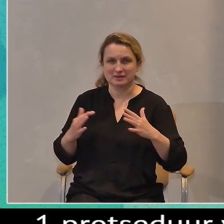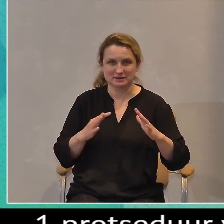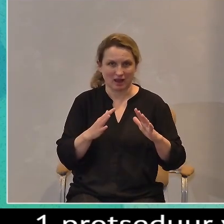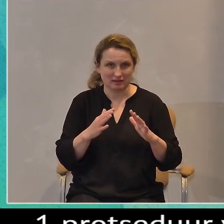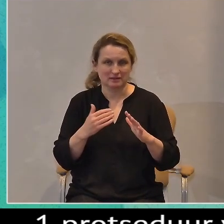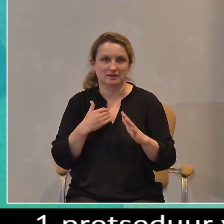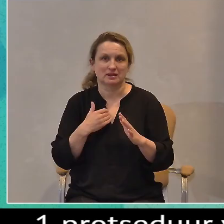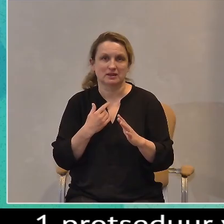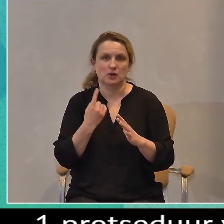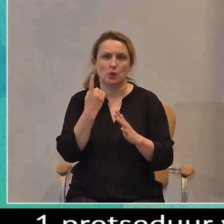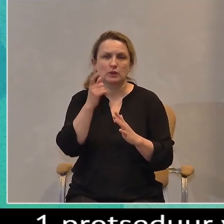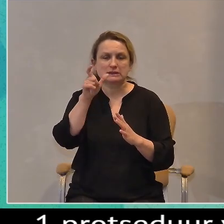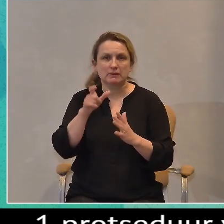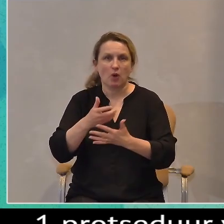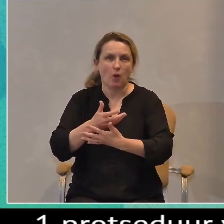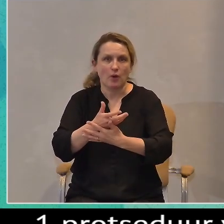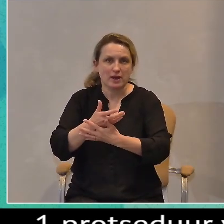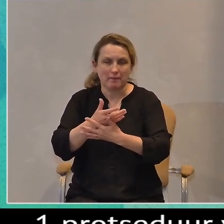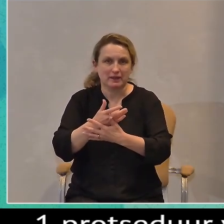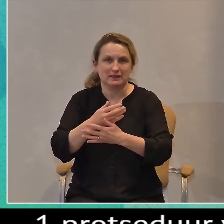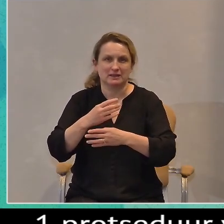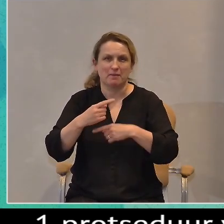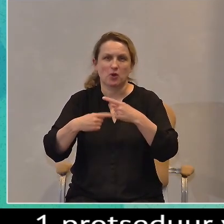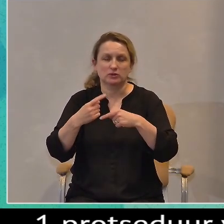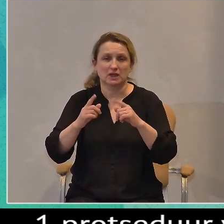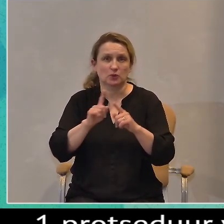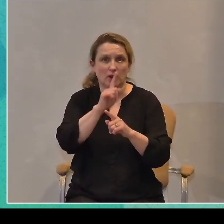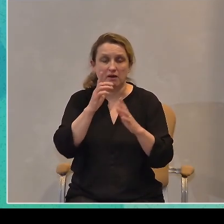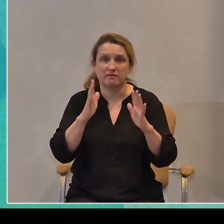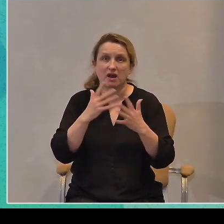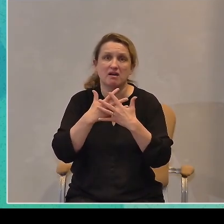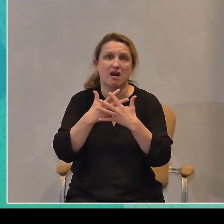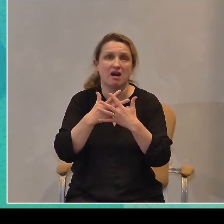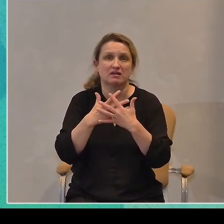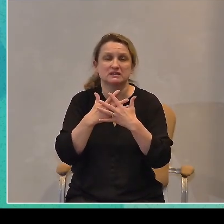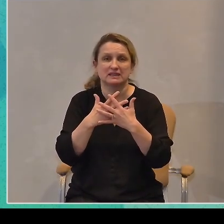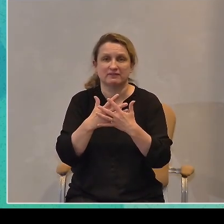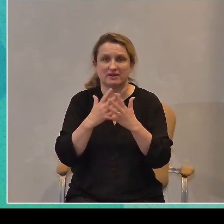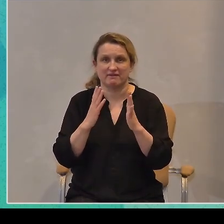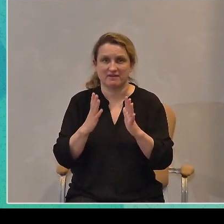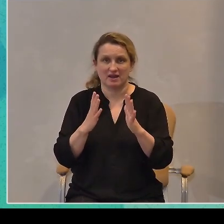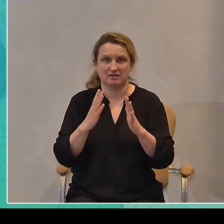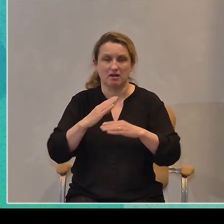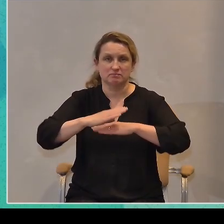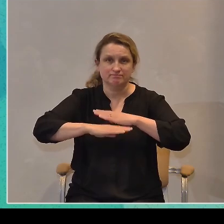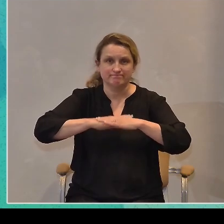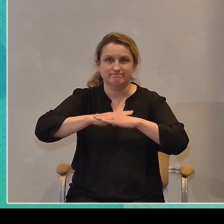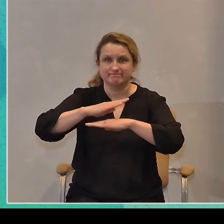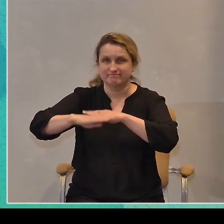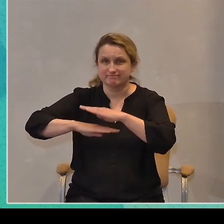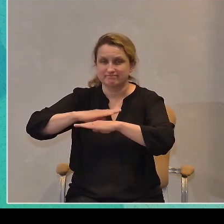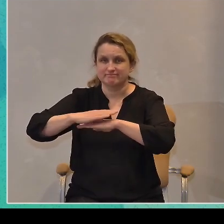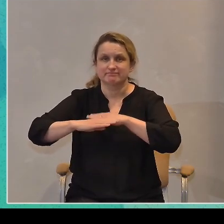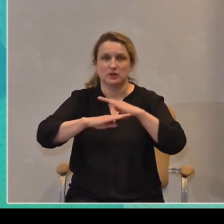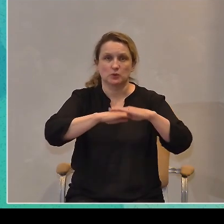hoida 1 inimene kinni, sest et ta on selle protseduuri ajal väga aktiivne ja seome me siis jäsemeid muidugi ühe